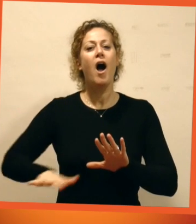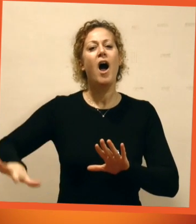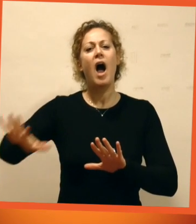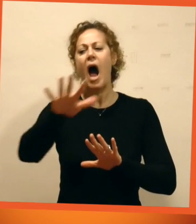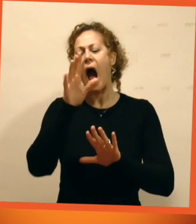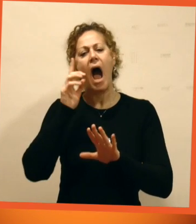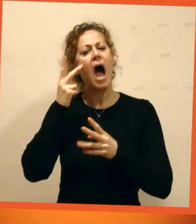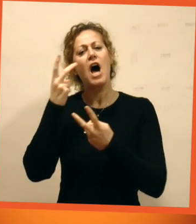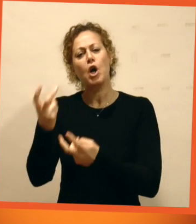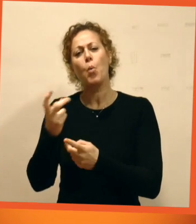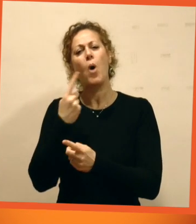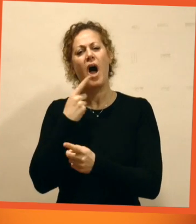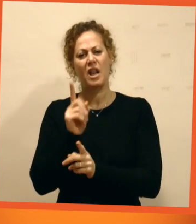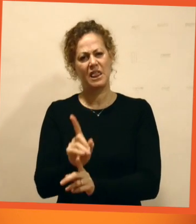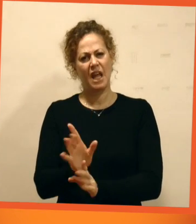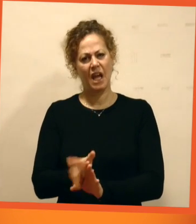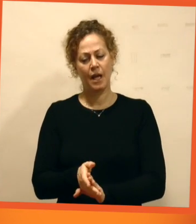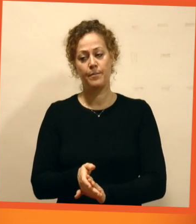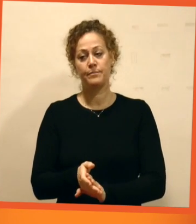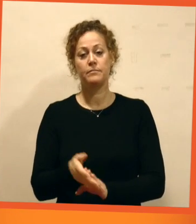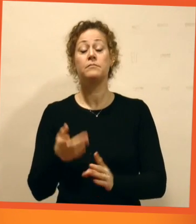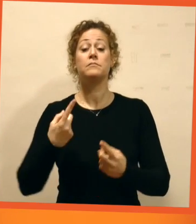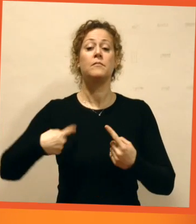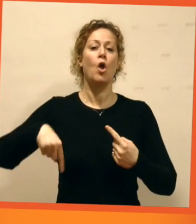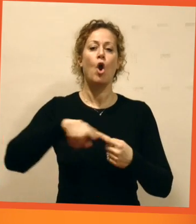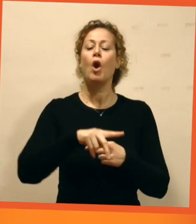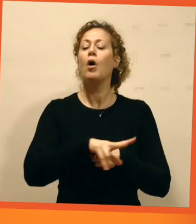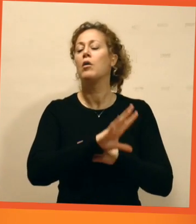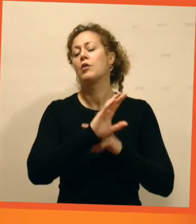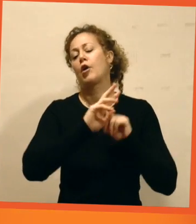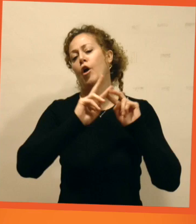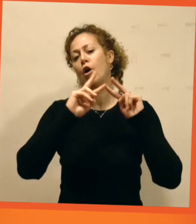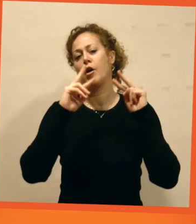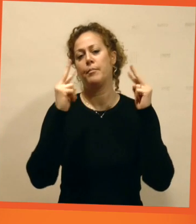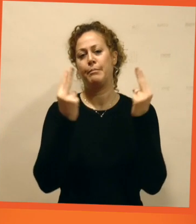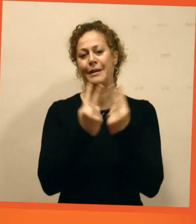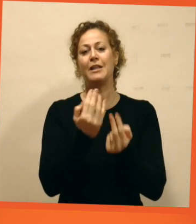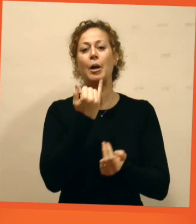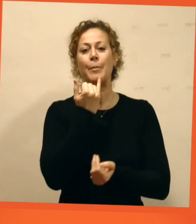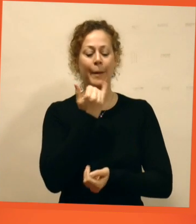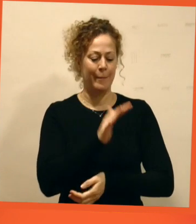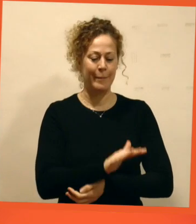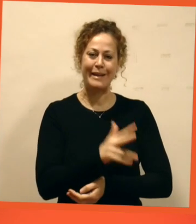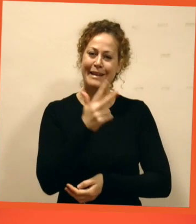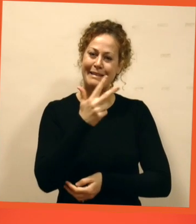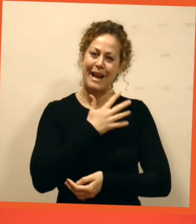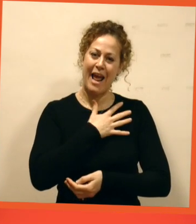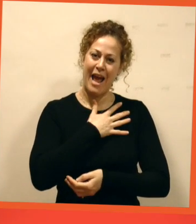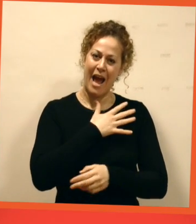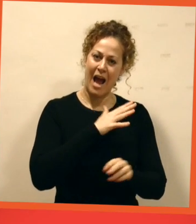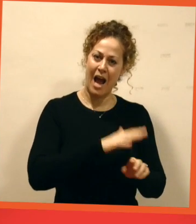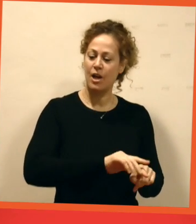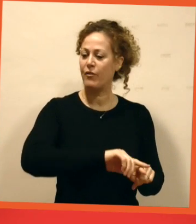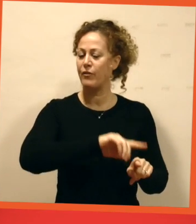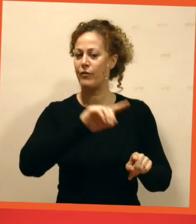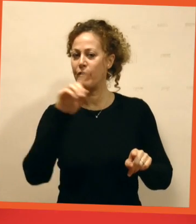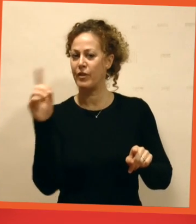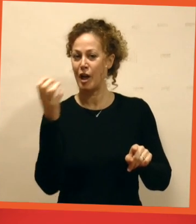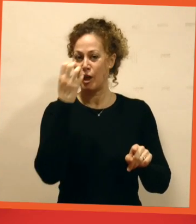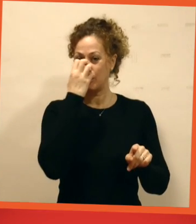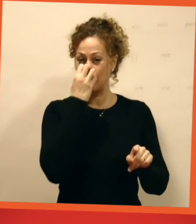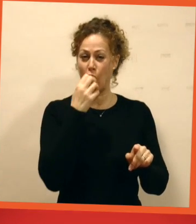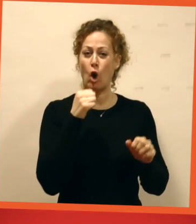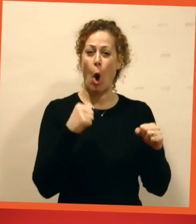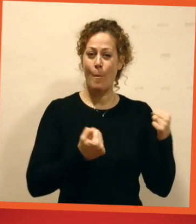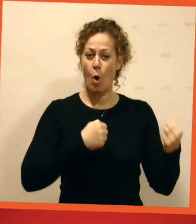in questi anni? Noi ci rivolgiamo a 360 gradi, dai bambini di 3 anni, 3-5 anni che fanno circomotricità e